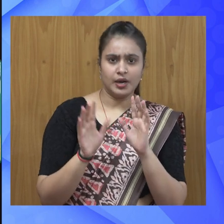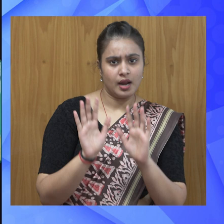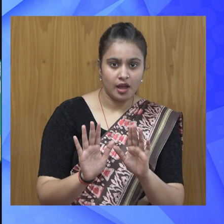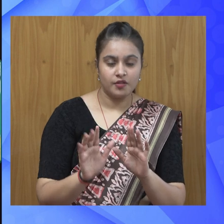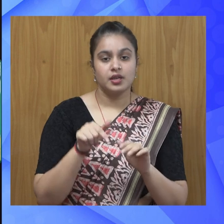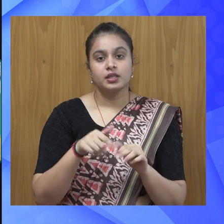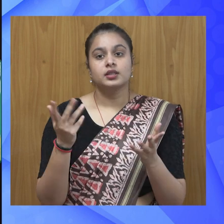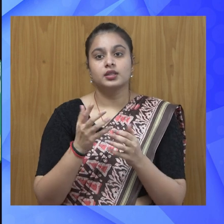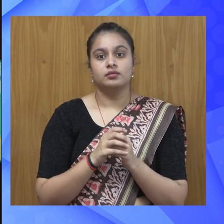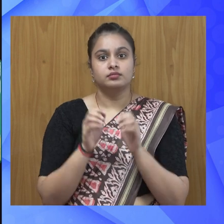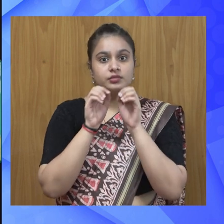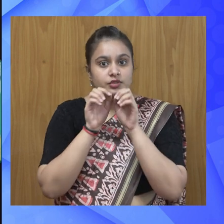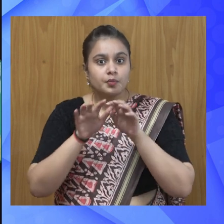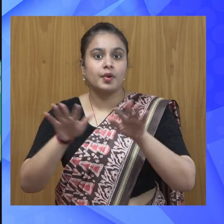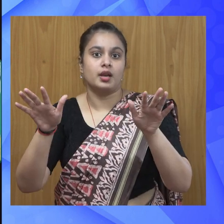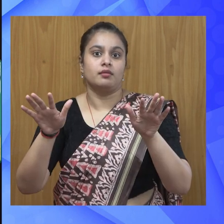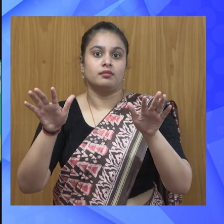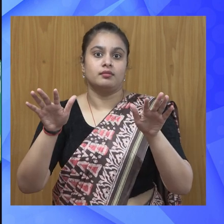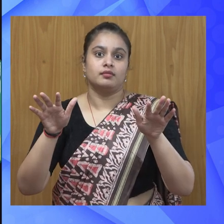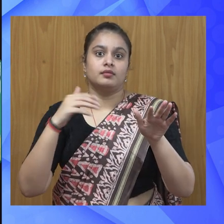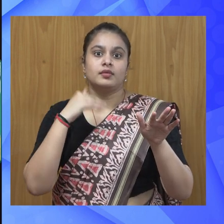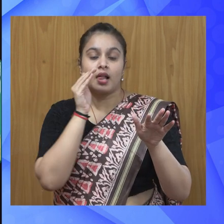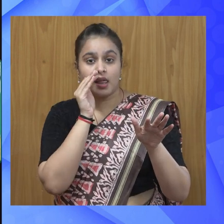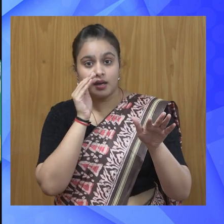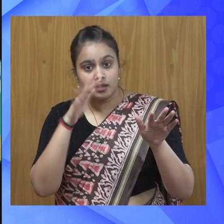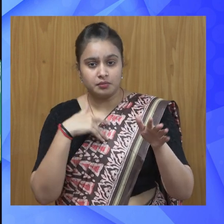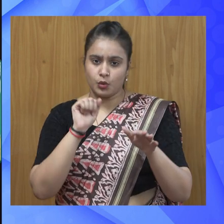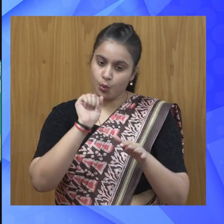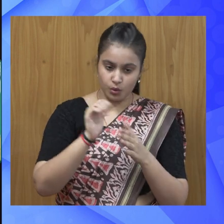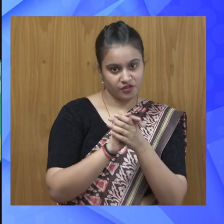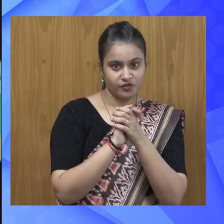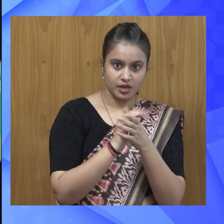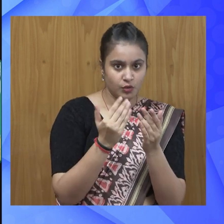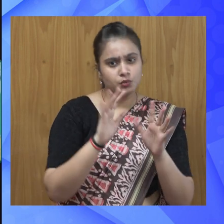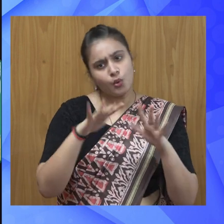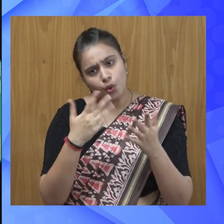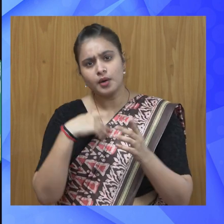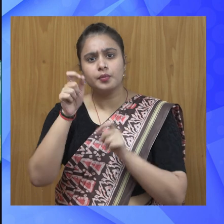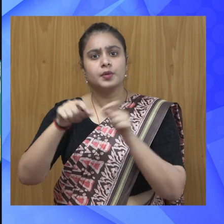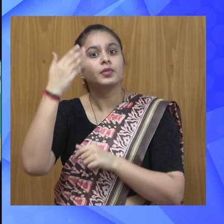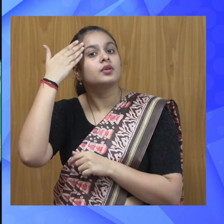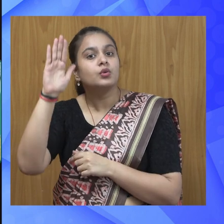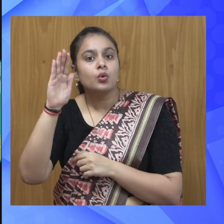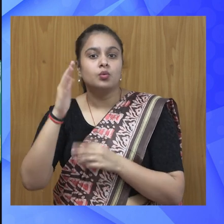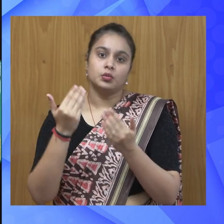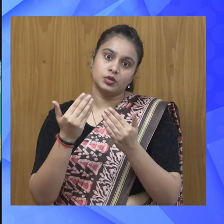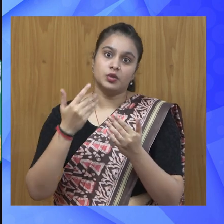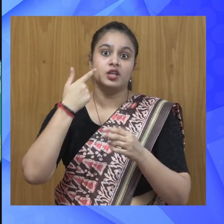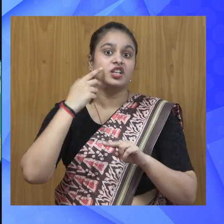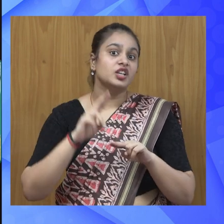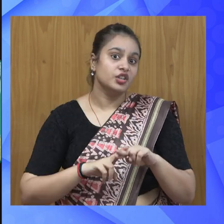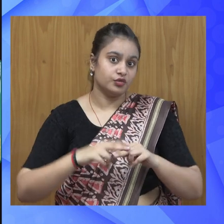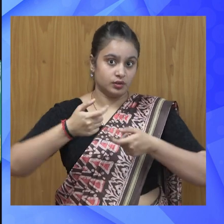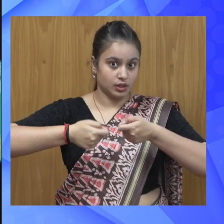व्हाट इज इट स्प्रेडिंग दे विल स्प्रेड रूमर्स ये आपके दोस्त भी हो सकते हैं या अननोन लोग भी हो सकते हैं खासकर अगर आप गेमिंग कर